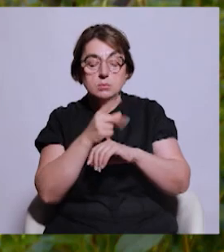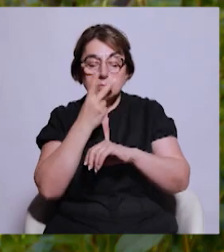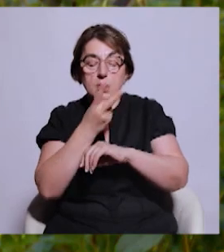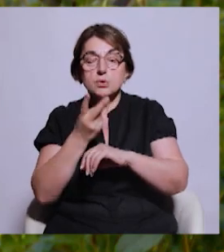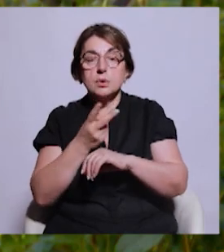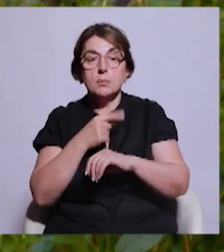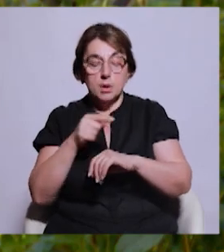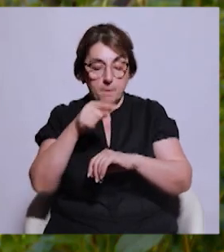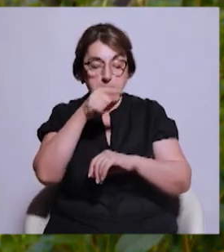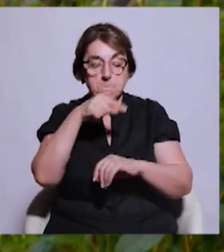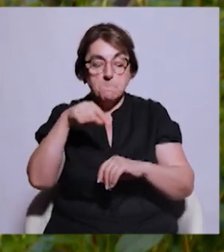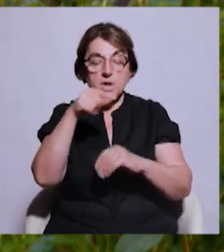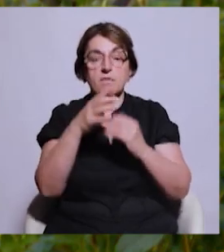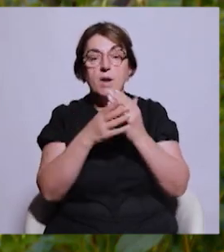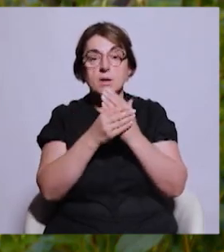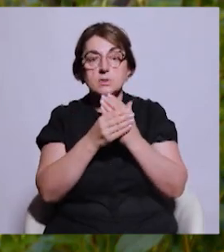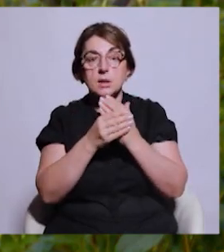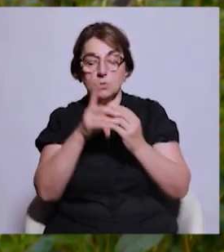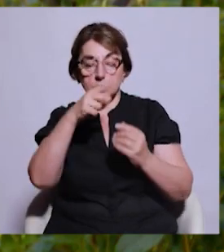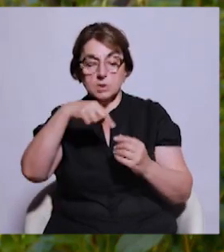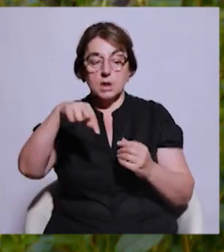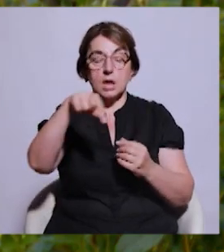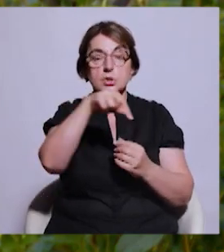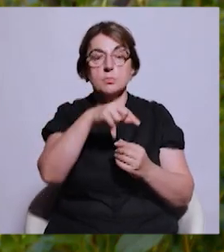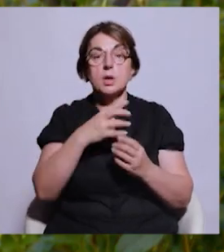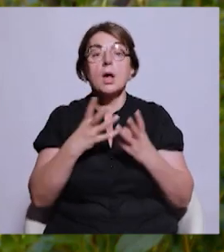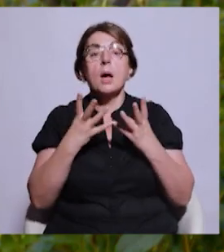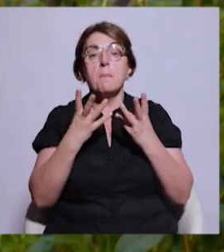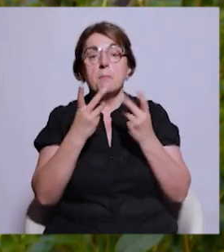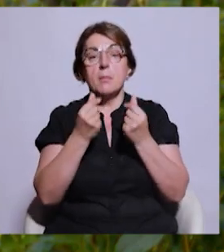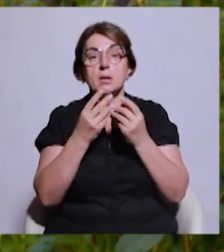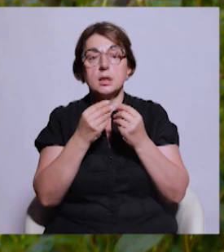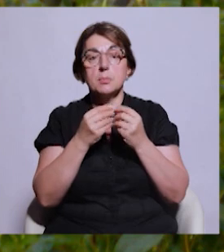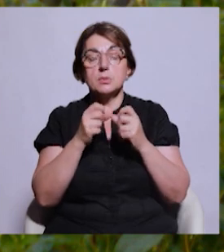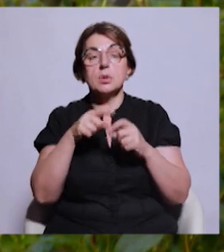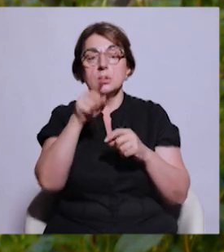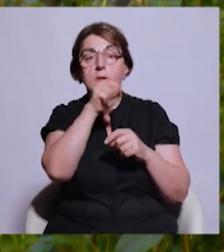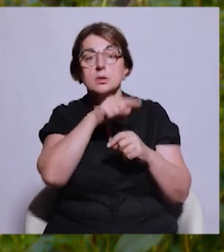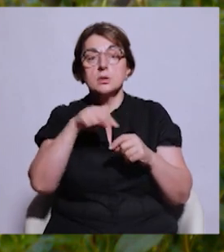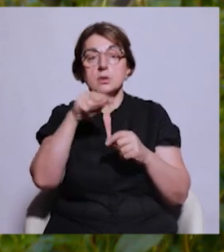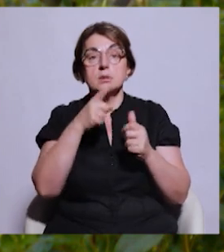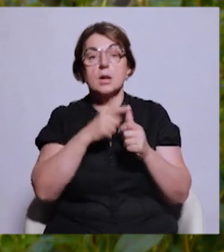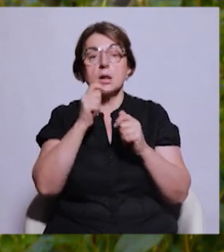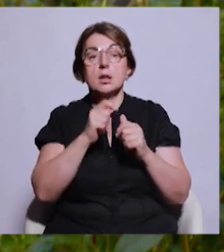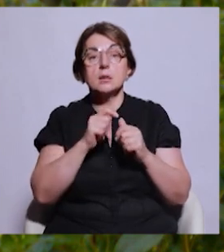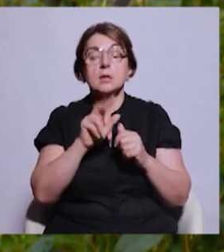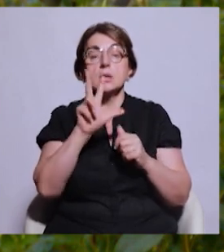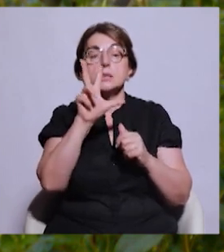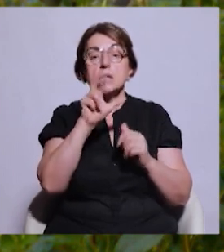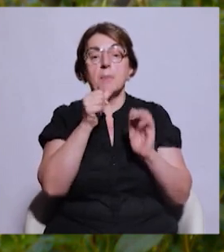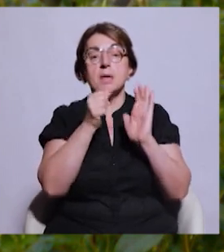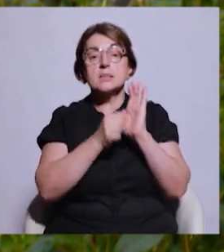მაჩვენებლები. ჩვენ ვიცით, რომ რგვალის სხეული, ანუ რგვალის გარშემოწერილობა, ეს მათემატიკურად წრეწილის სახელით არის ცნობილი და მას